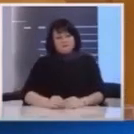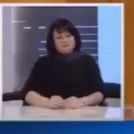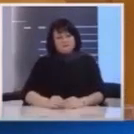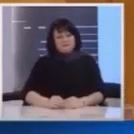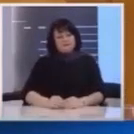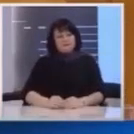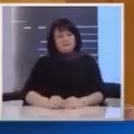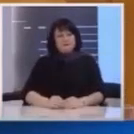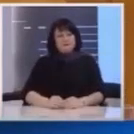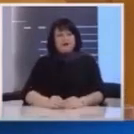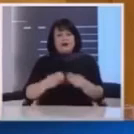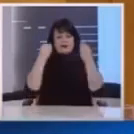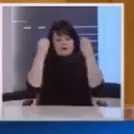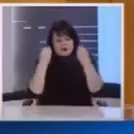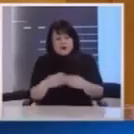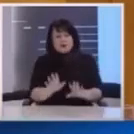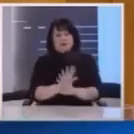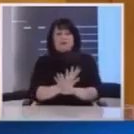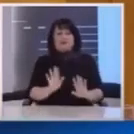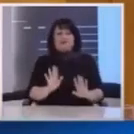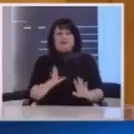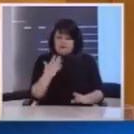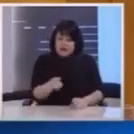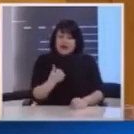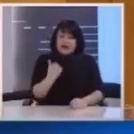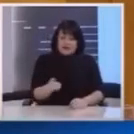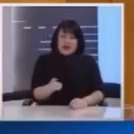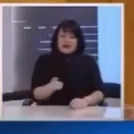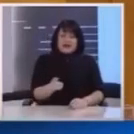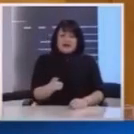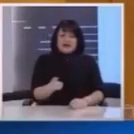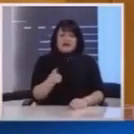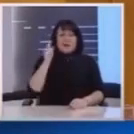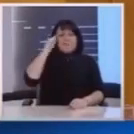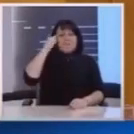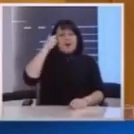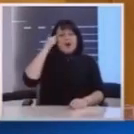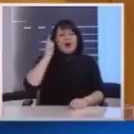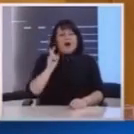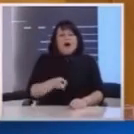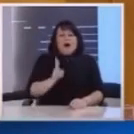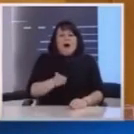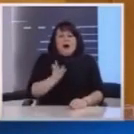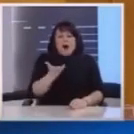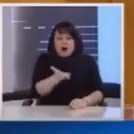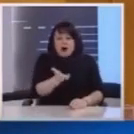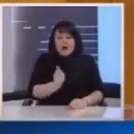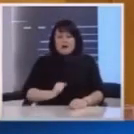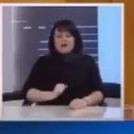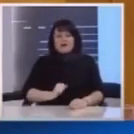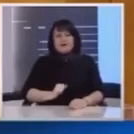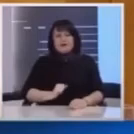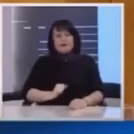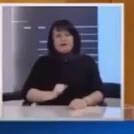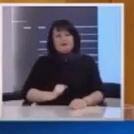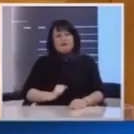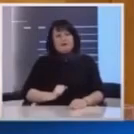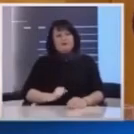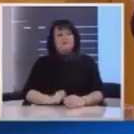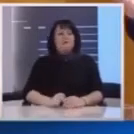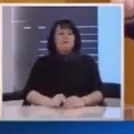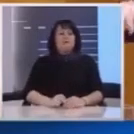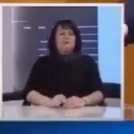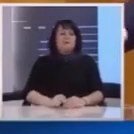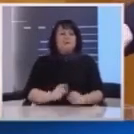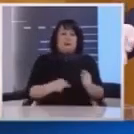Υπάρχει μεγαλύτερη αθλειότητα από αυτό? Υπάρχει πιο νοσηρή αντίληψη από αυτό?